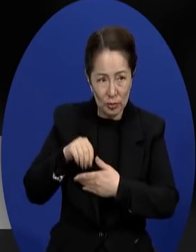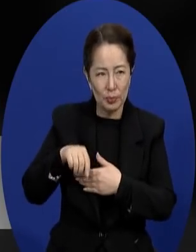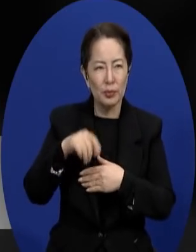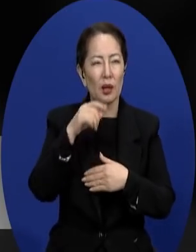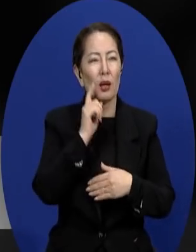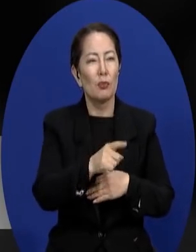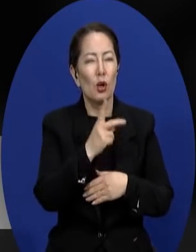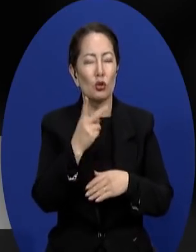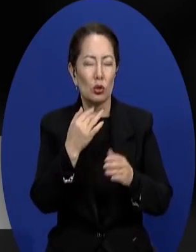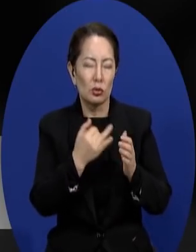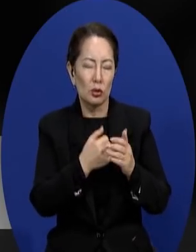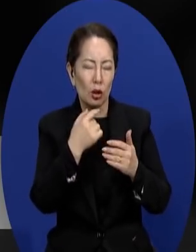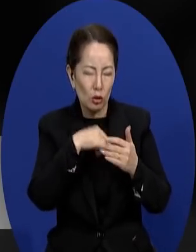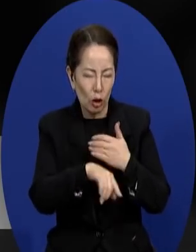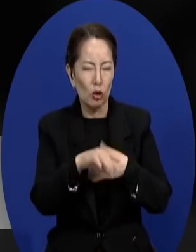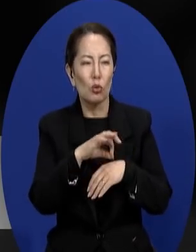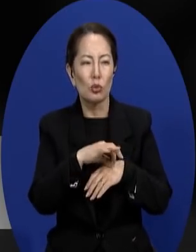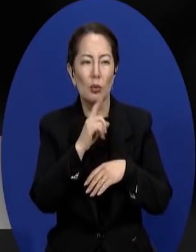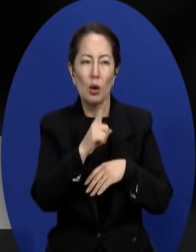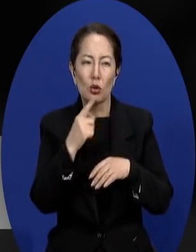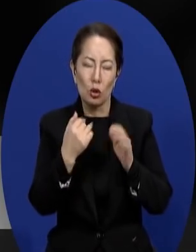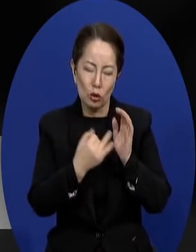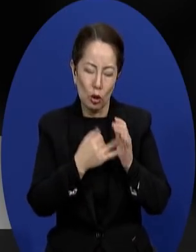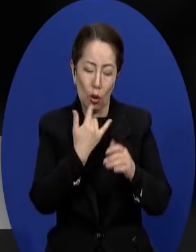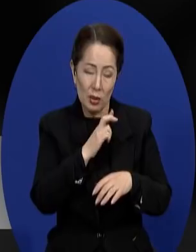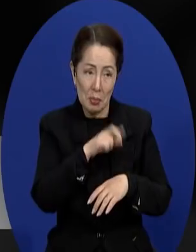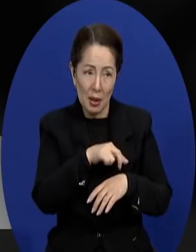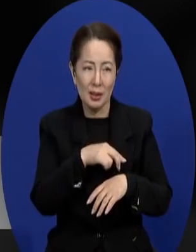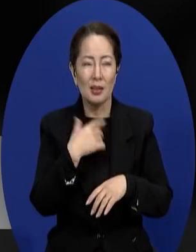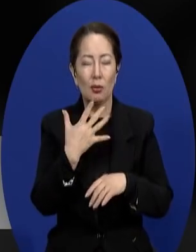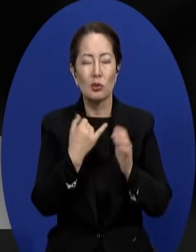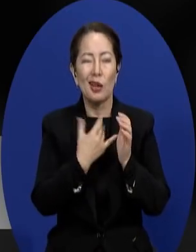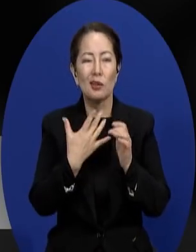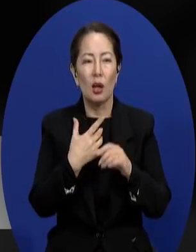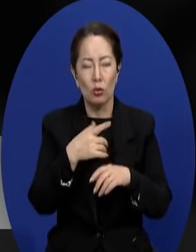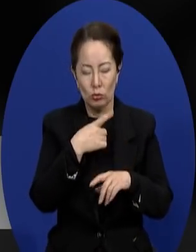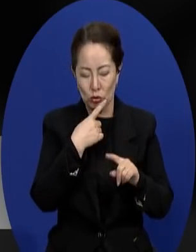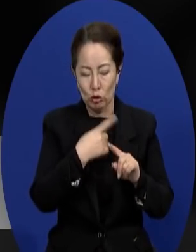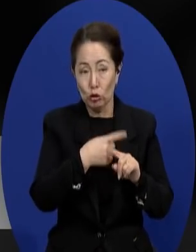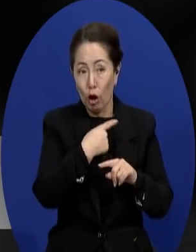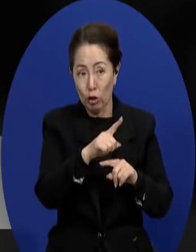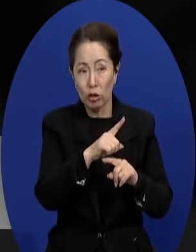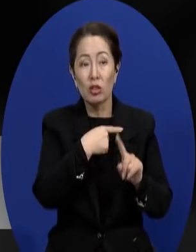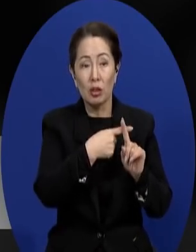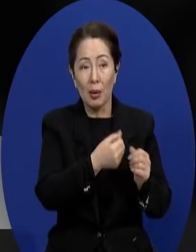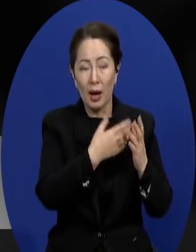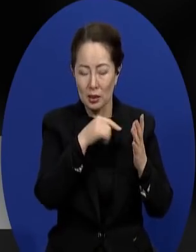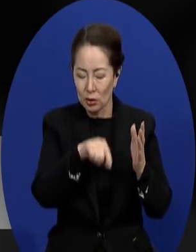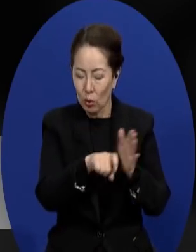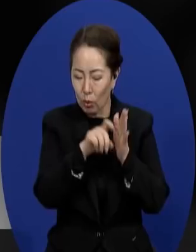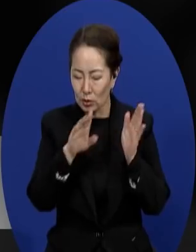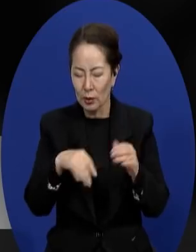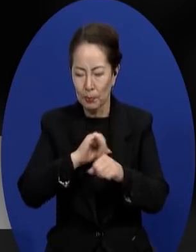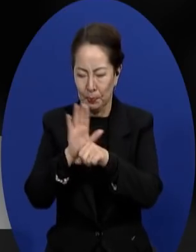Дотоодын халдварыг задлаж танилцуулбал 1227 нь Улаанбаатар хотод, 565 нь орон нутгад бүртгэгдлээ. Мөн хугацаанд коронавирусын